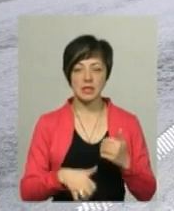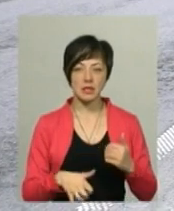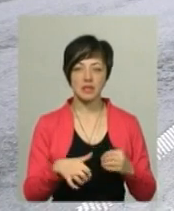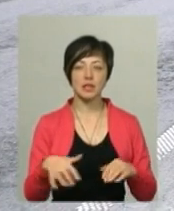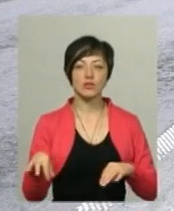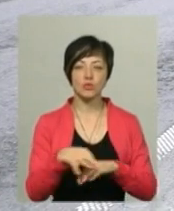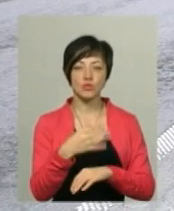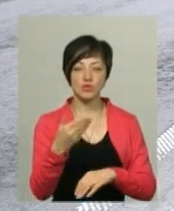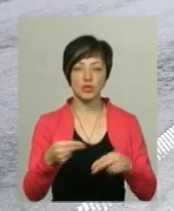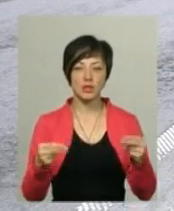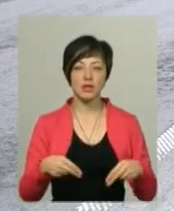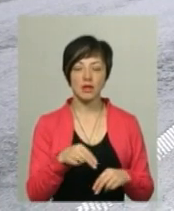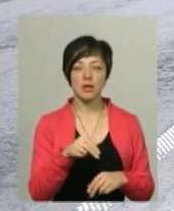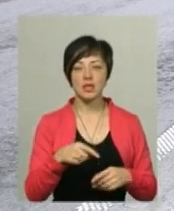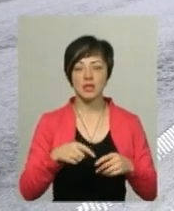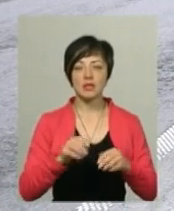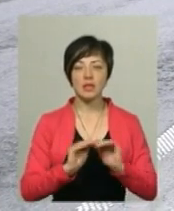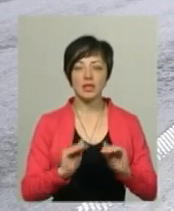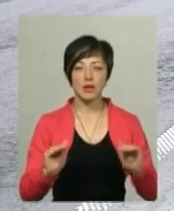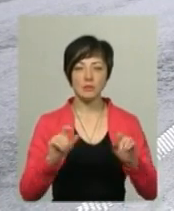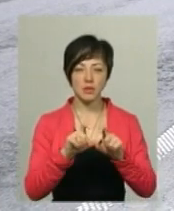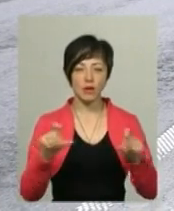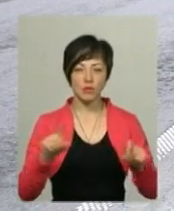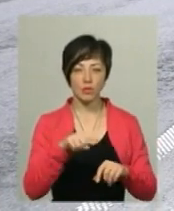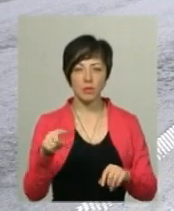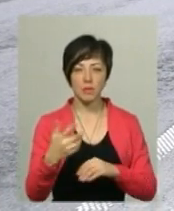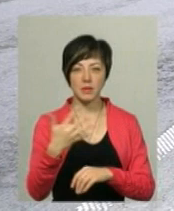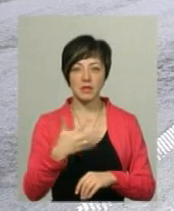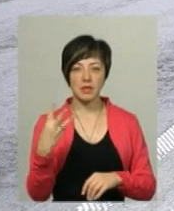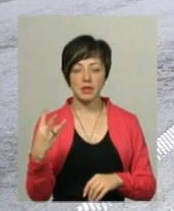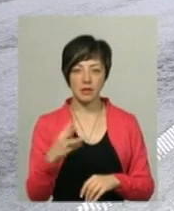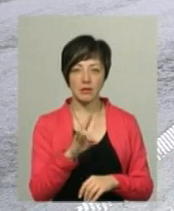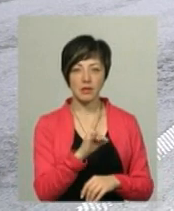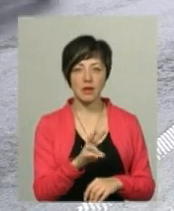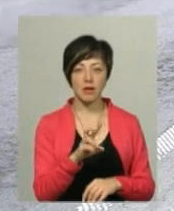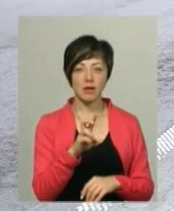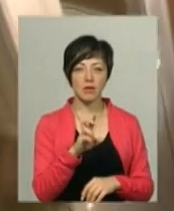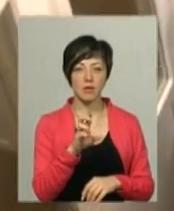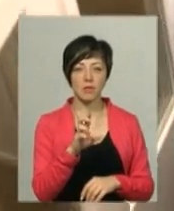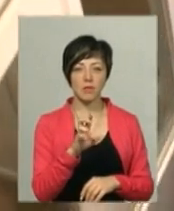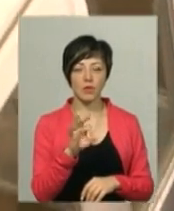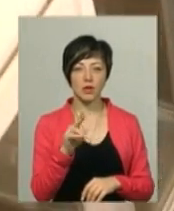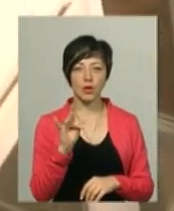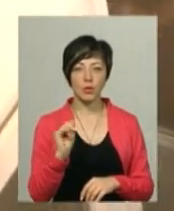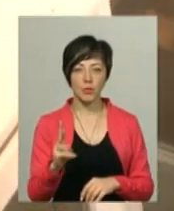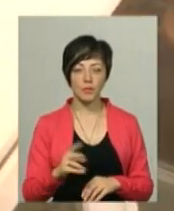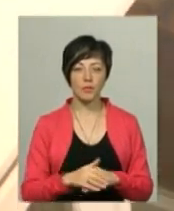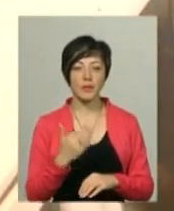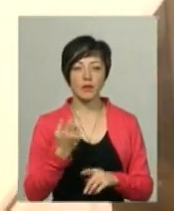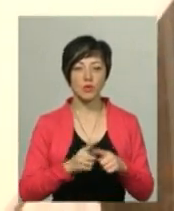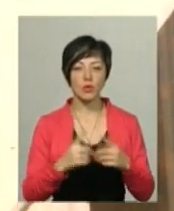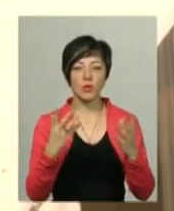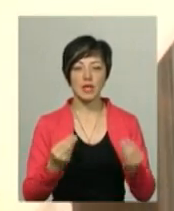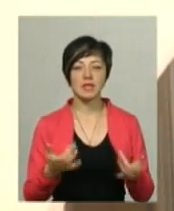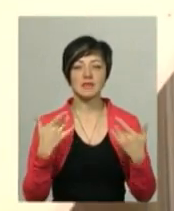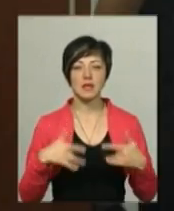цивільна дружина Романа Миколаєва, завідуюча дошкільним навчальним закладом номер 53 Наталя Докторук. Того ж дня Романа Миколаєва звільнили